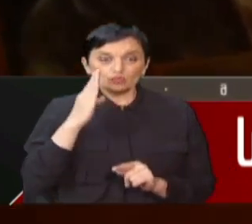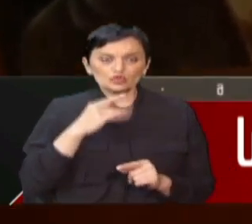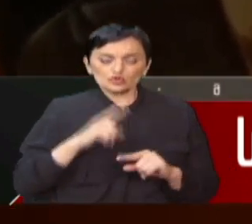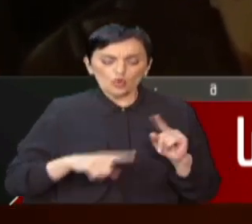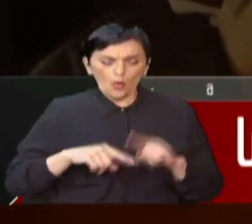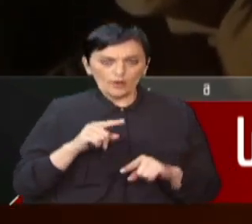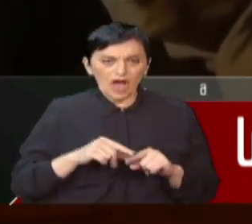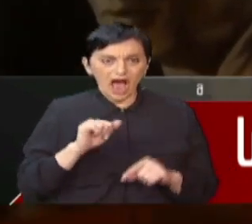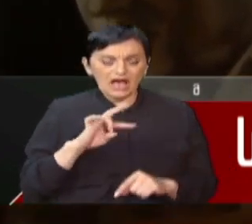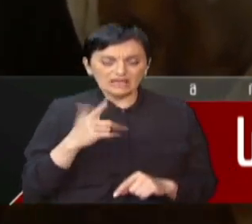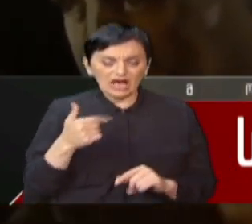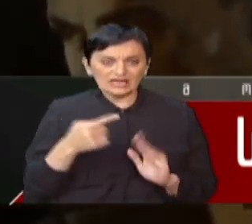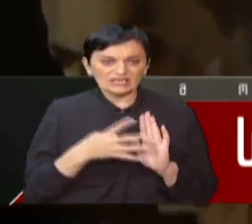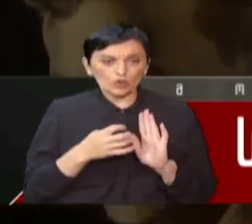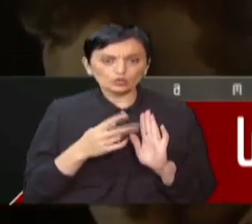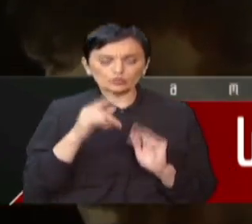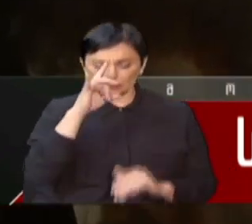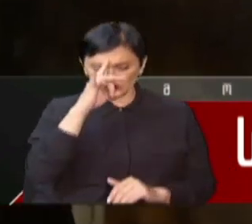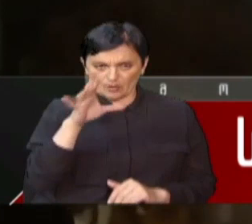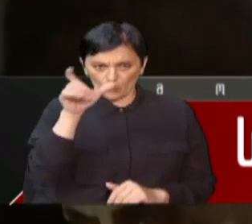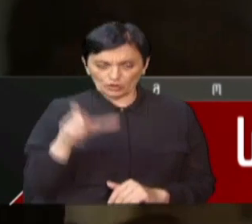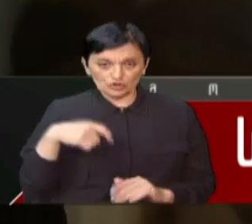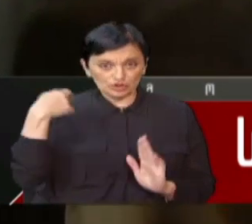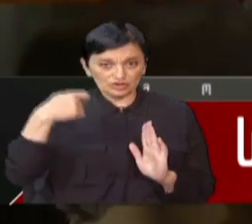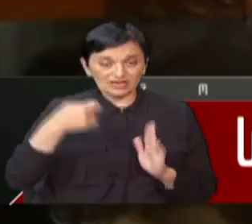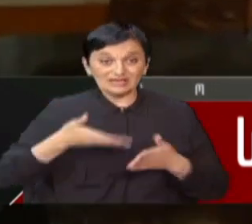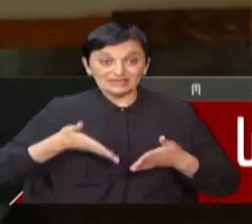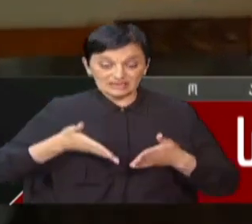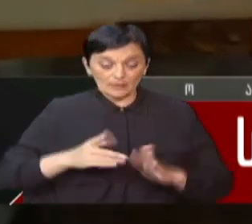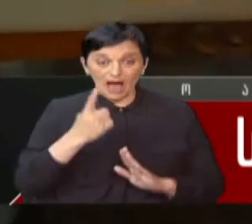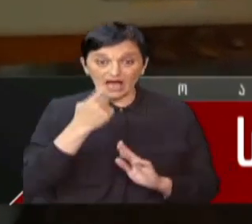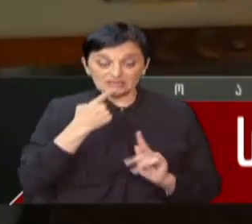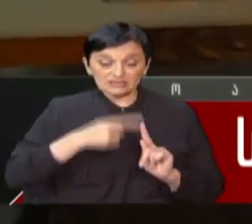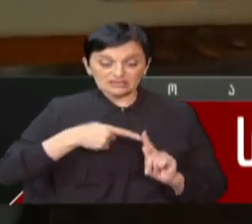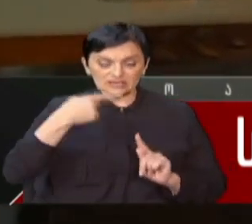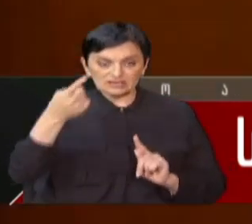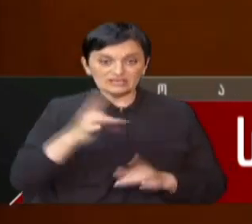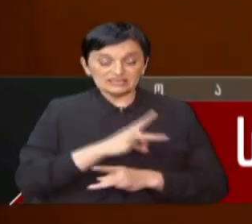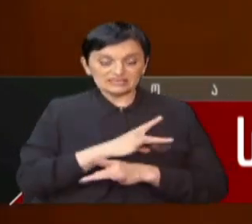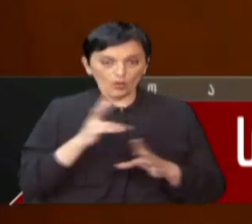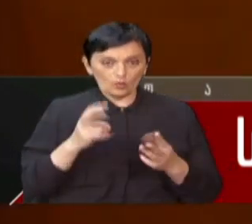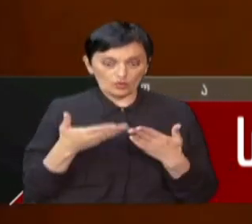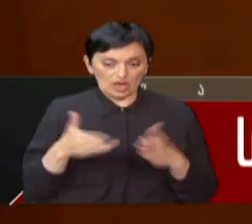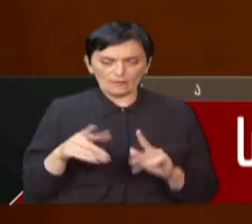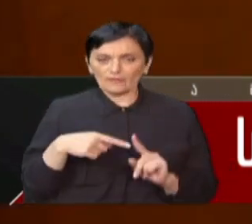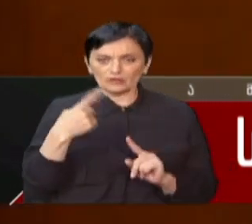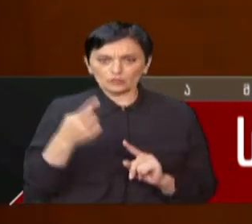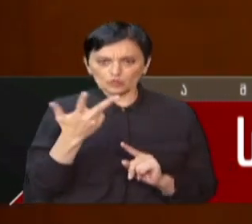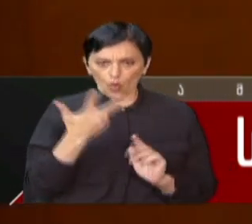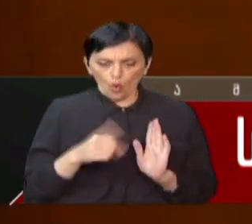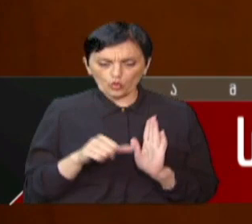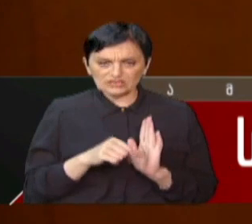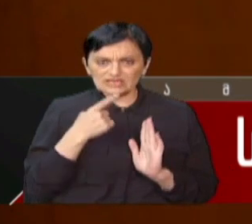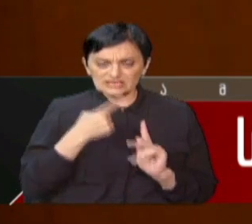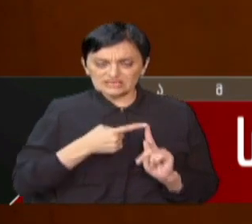ანაგაში 1987 წელს გამოჩენილი ქართველი რეჟისორის დაბადებიდან 100 წლის საიუბილეოდ გაიხსნა. Მას შემდეგ 36